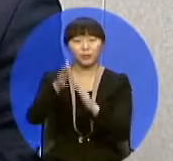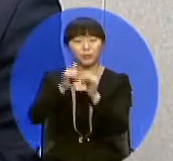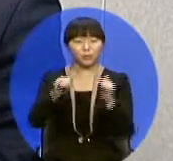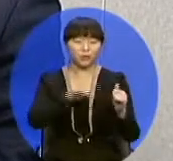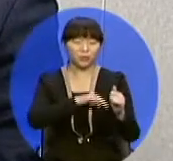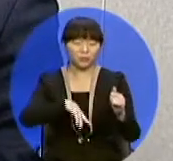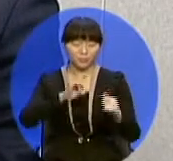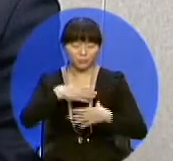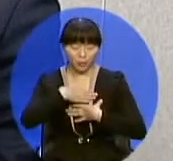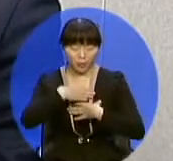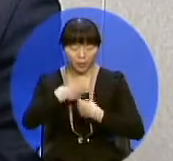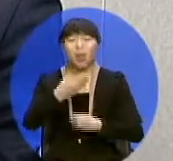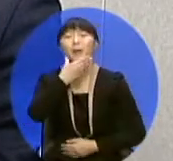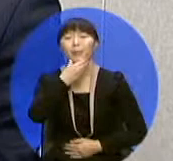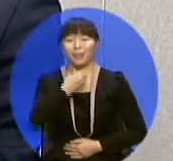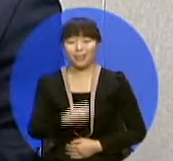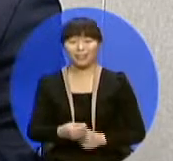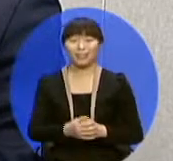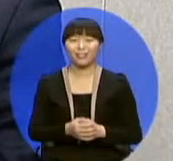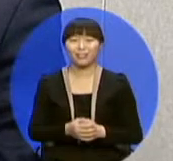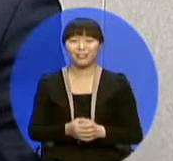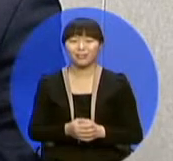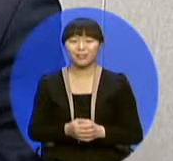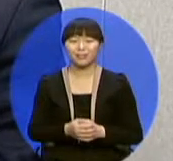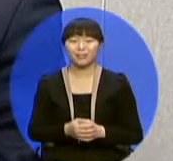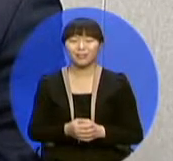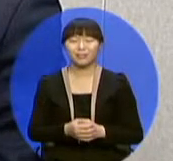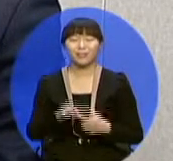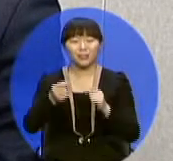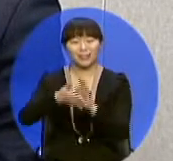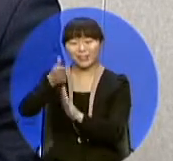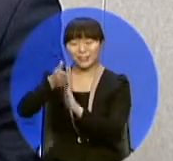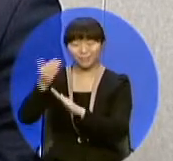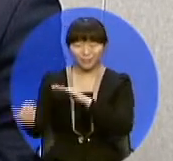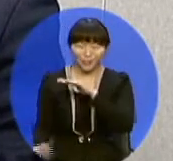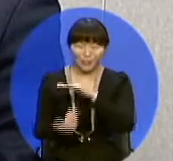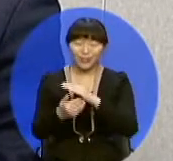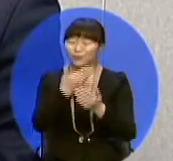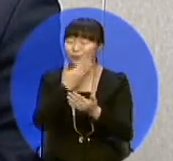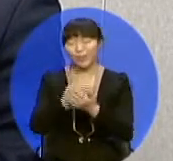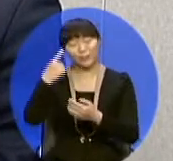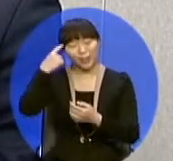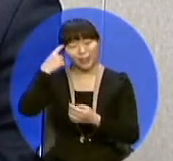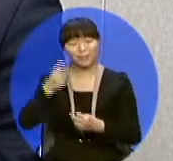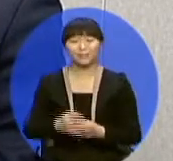시민들이 우선 편하고 행복한 그런 시를 만들어가는 게 중요하다고